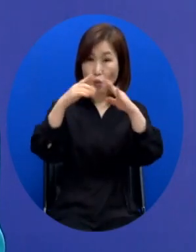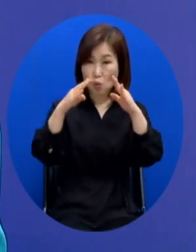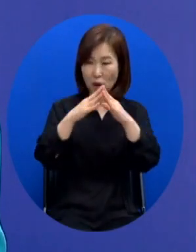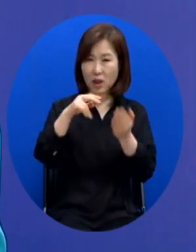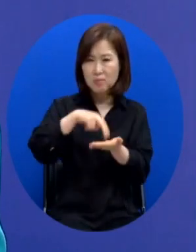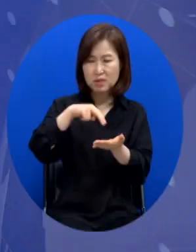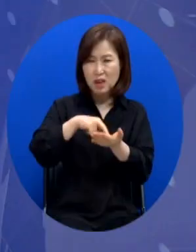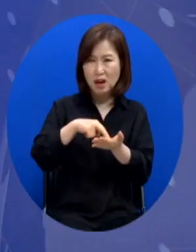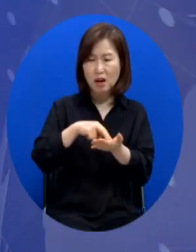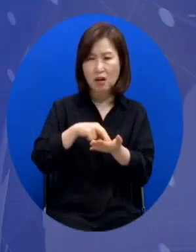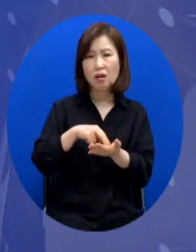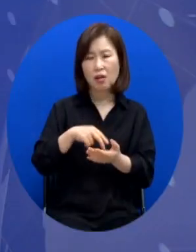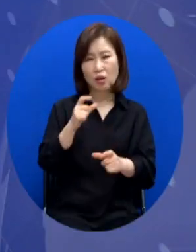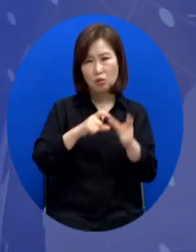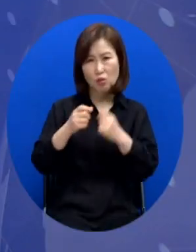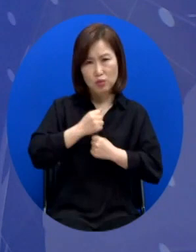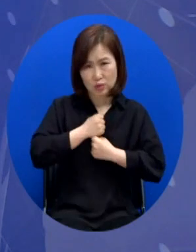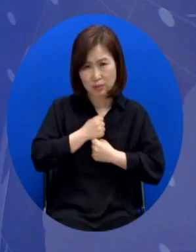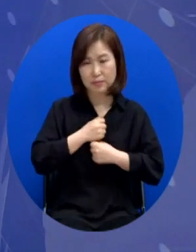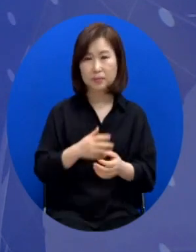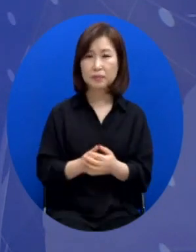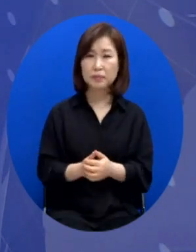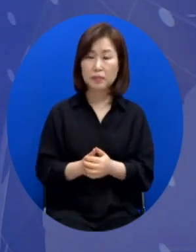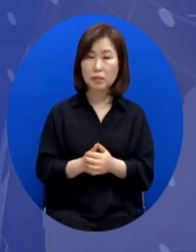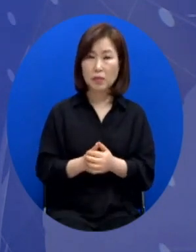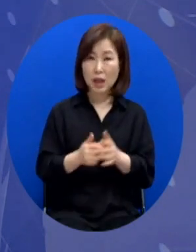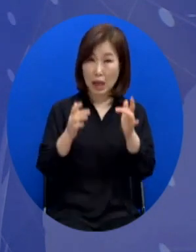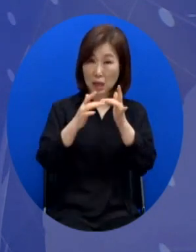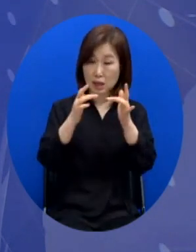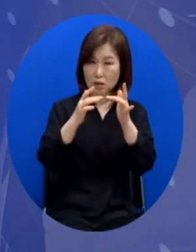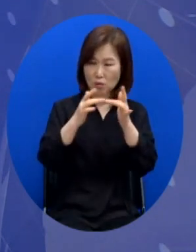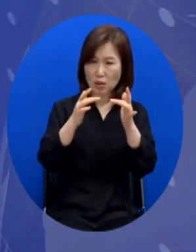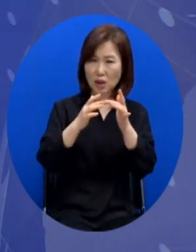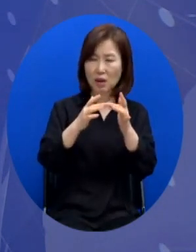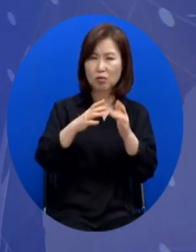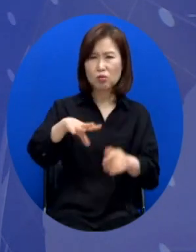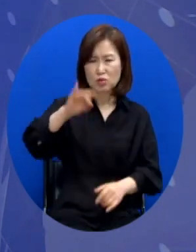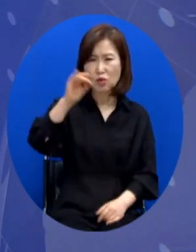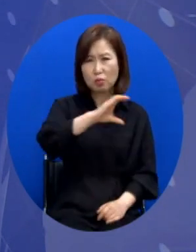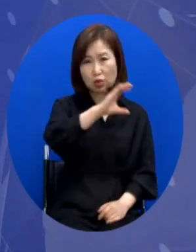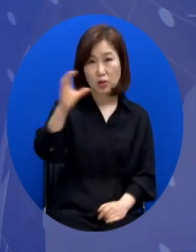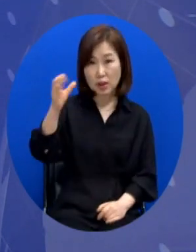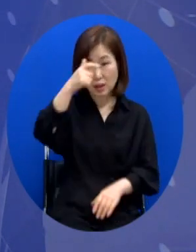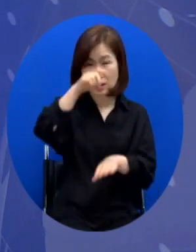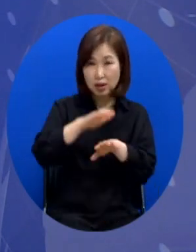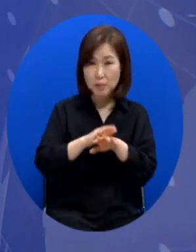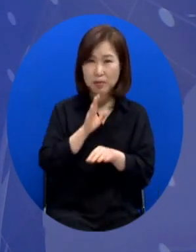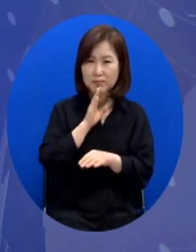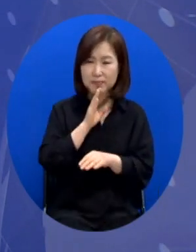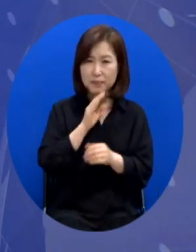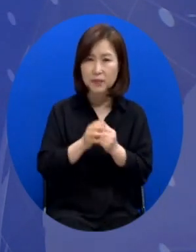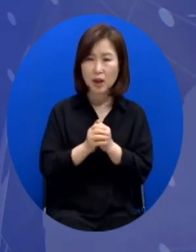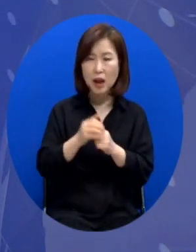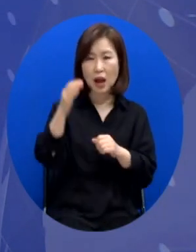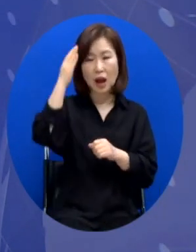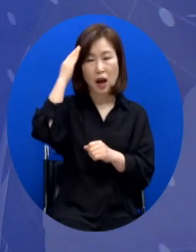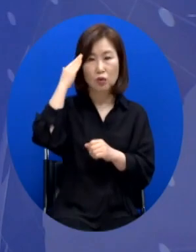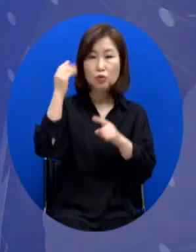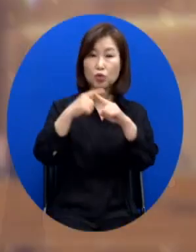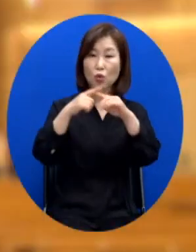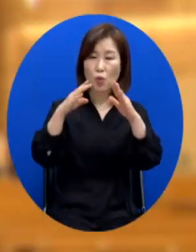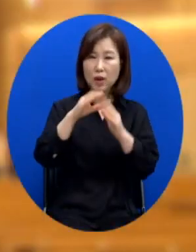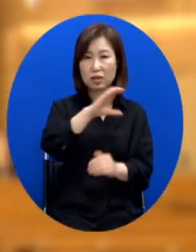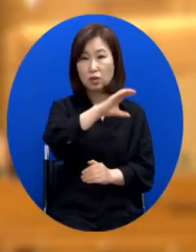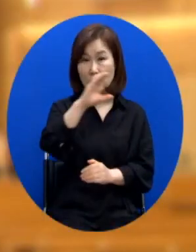같습니다. 그렇습니다. 예. 뭐 앞서 사상 첫 비대면 성탄 예배 모습도 저희가 보도해 드렸지만 예. 한국 교회는